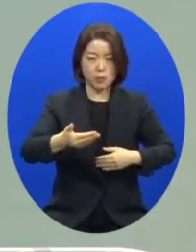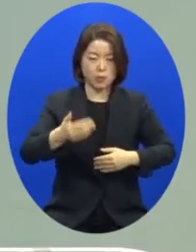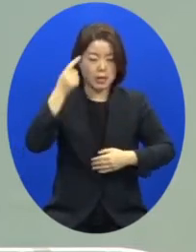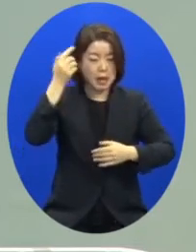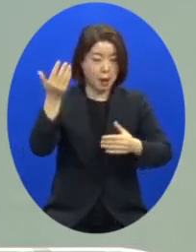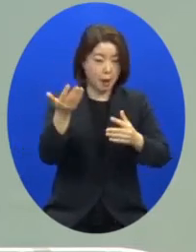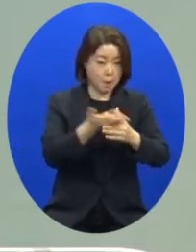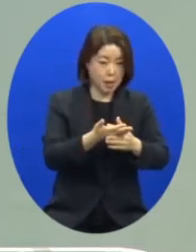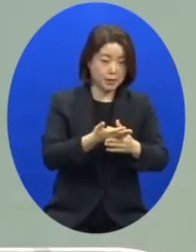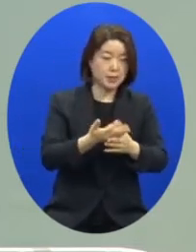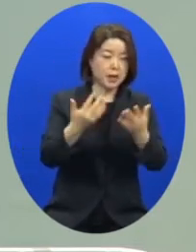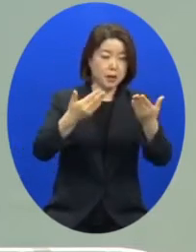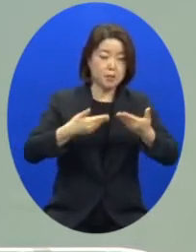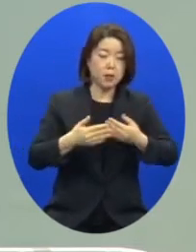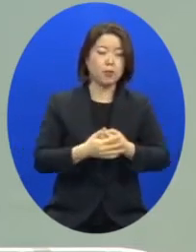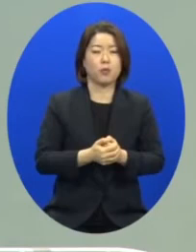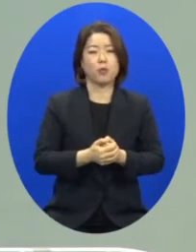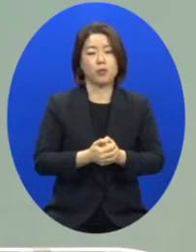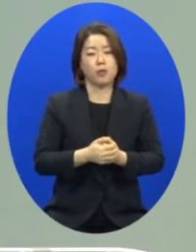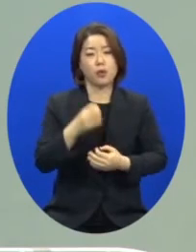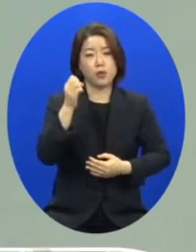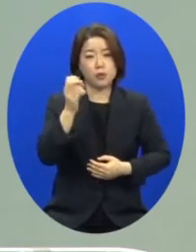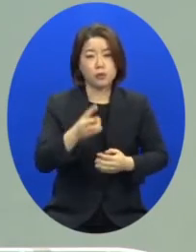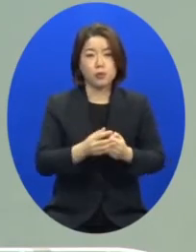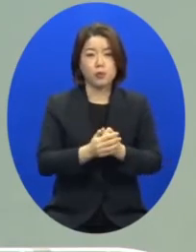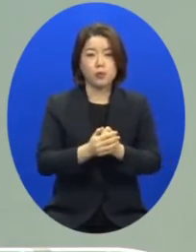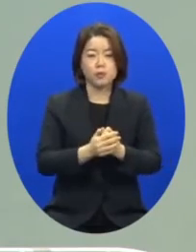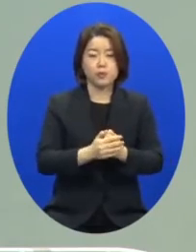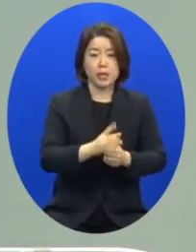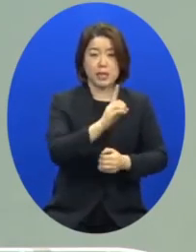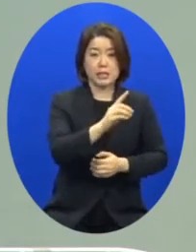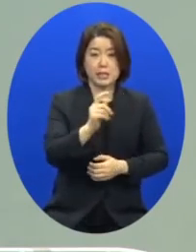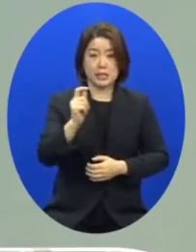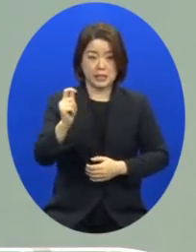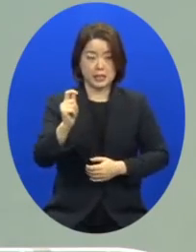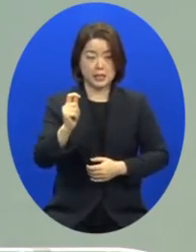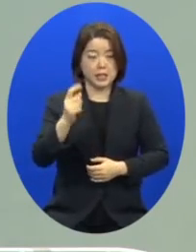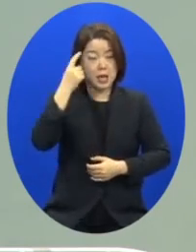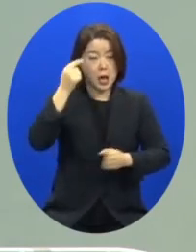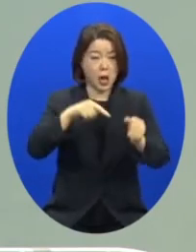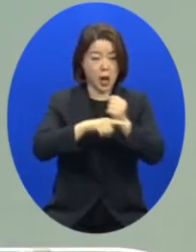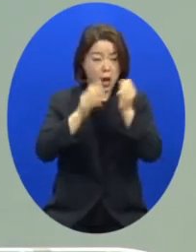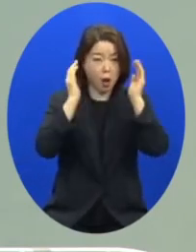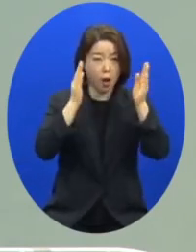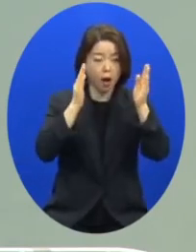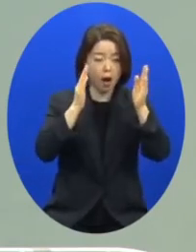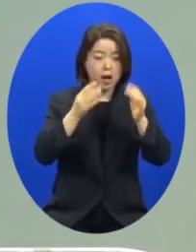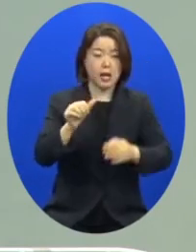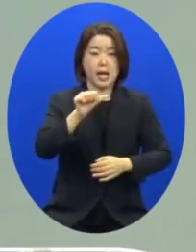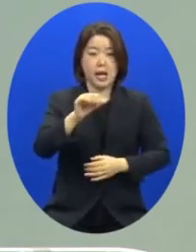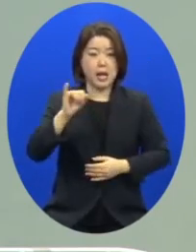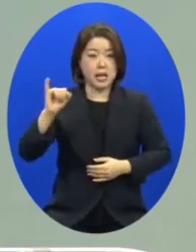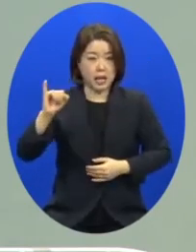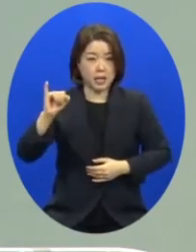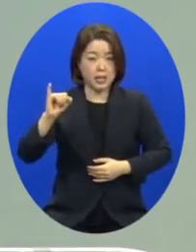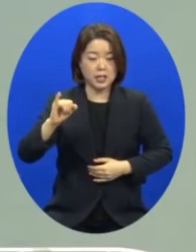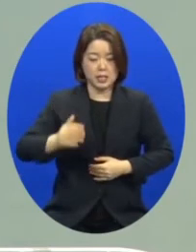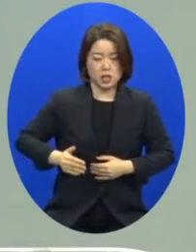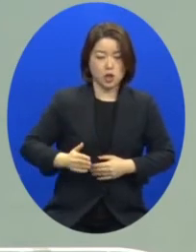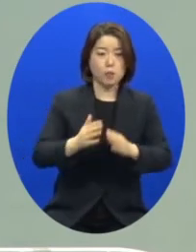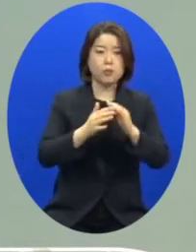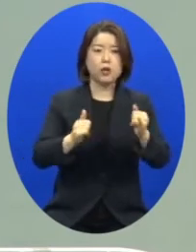하고 그리고 데이터 과학 인공지능 전문가 로 지금 일하고 계시는